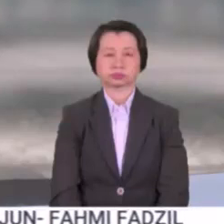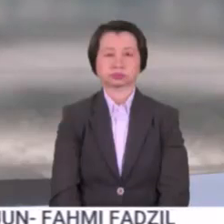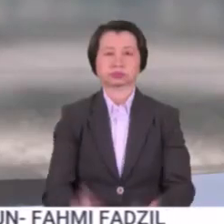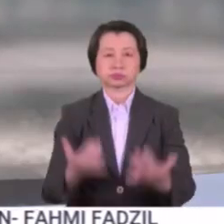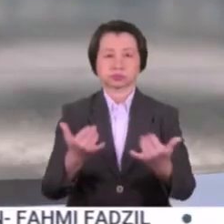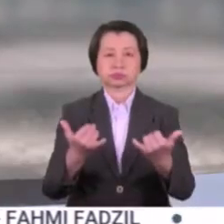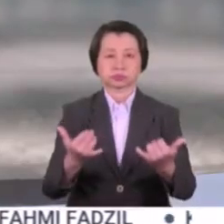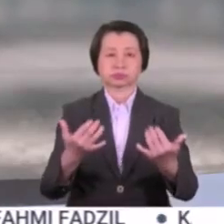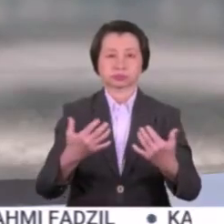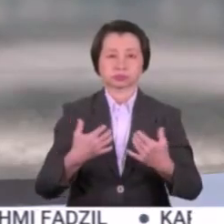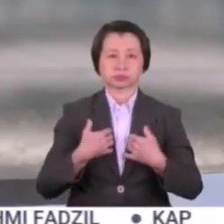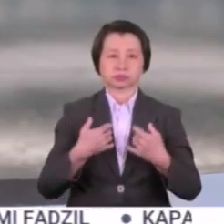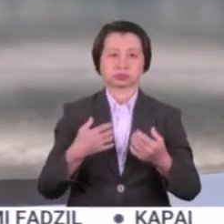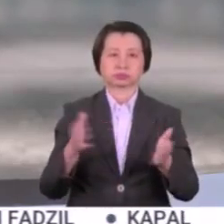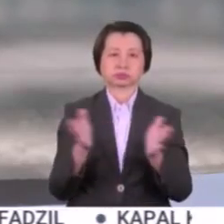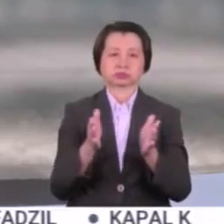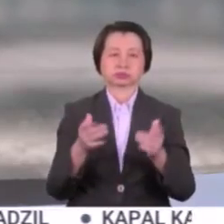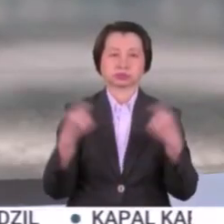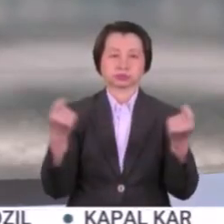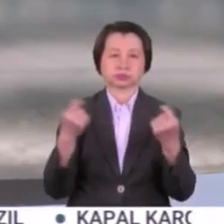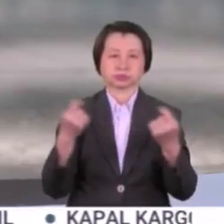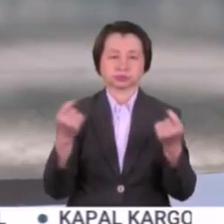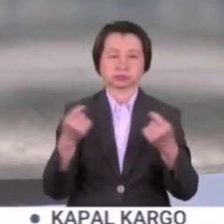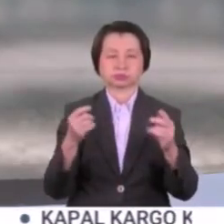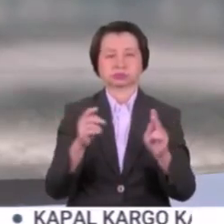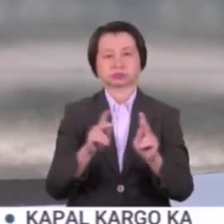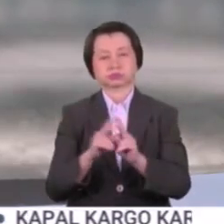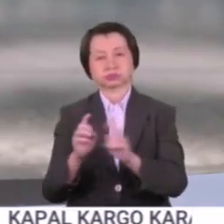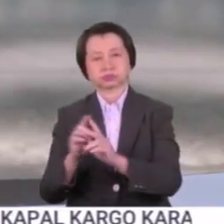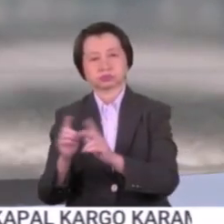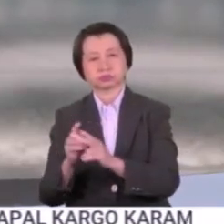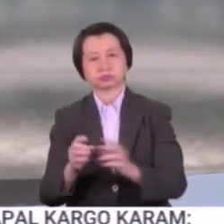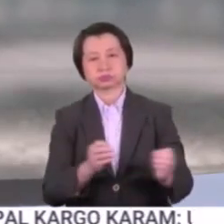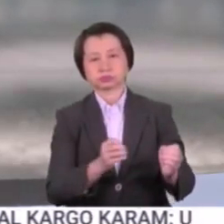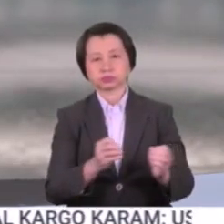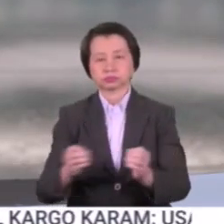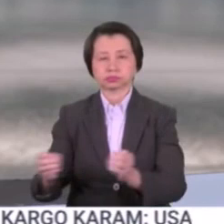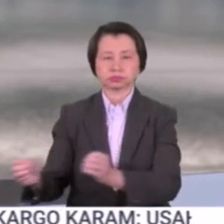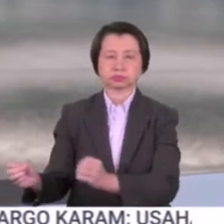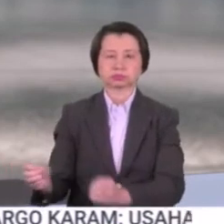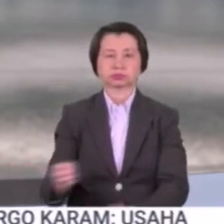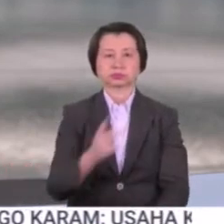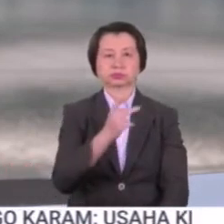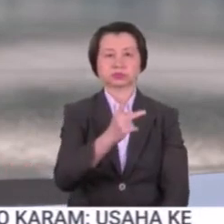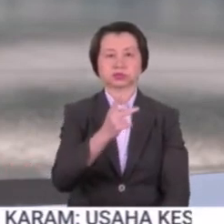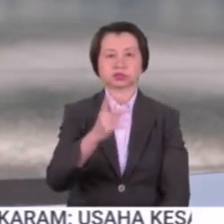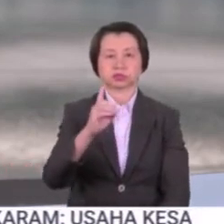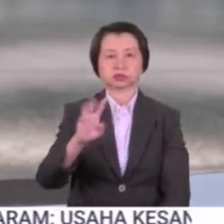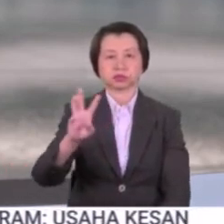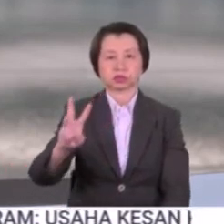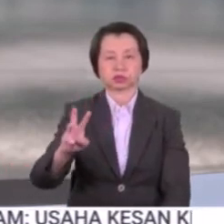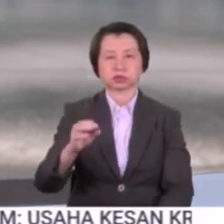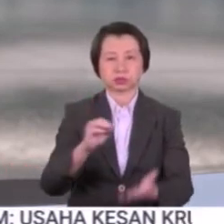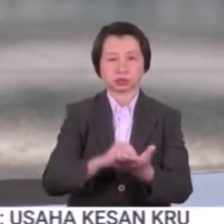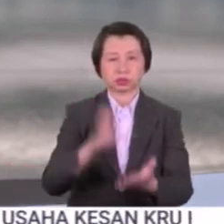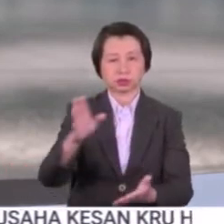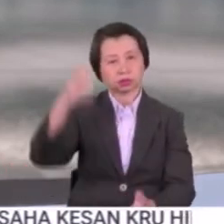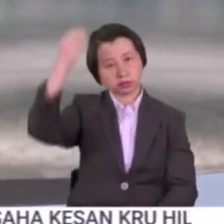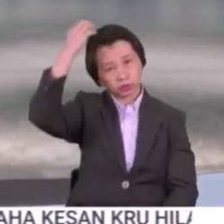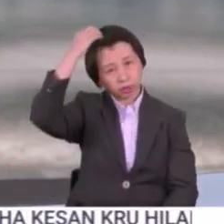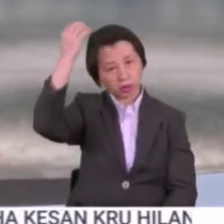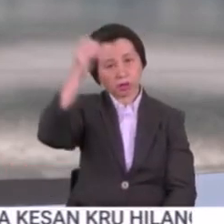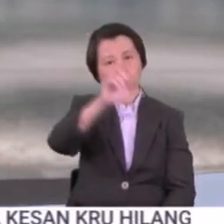Oke ini berlangsungnya Mini Cannibal Usahawan Desa anjuran Kementerian kemajuan desa dan wilayah kekei Sabak benam